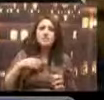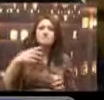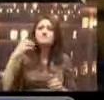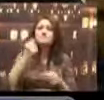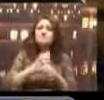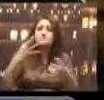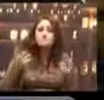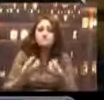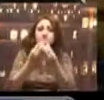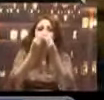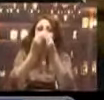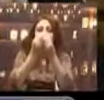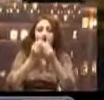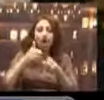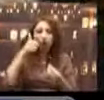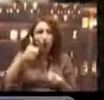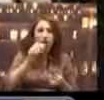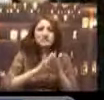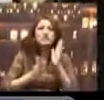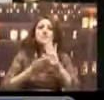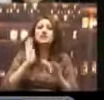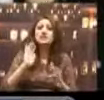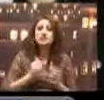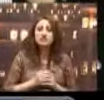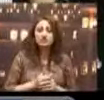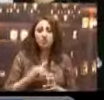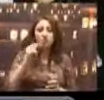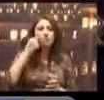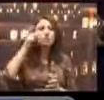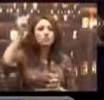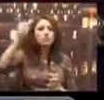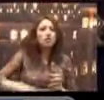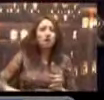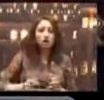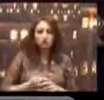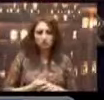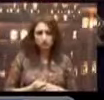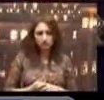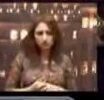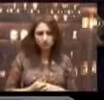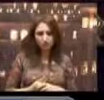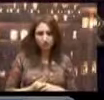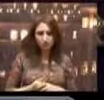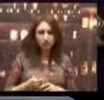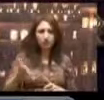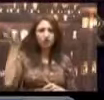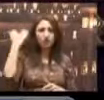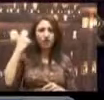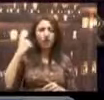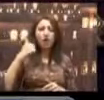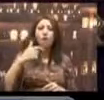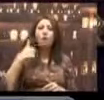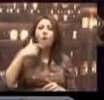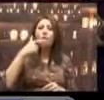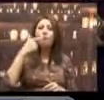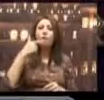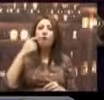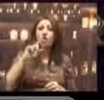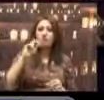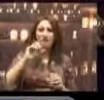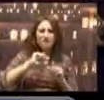وربنا علمنا اسوه حسنه، انت بتقلد وربنا كشخص. نعم. وربنا ادانا العكس، قال لنا فرعون كشخص. انا يعني